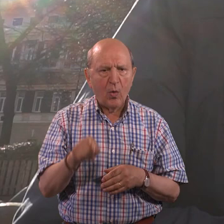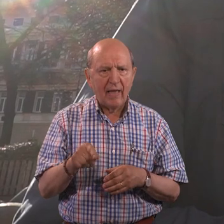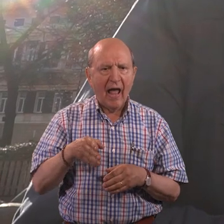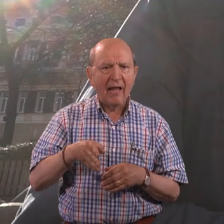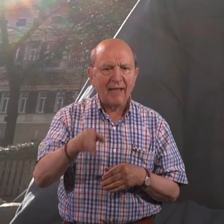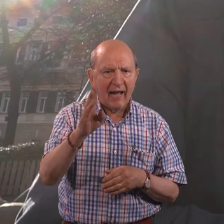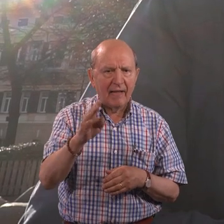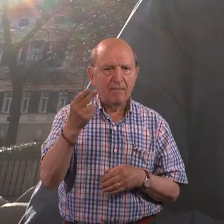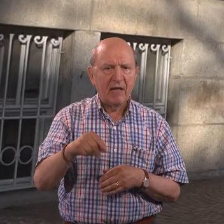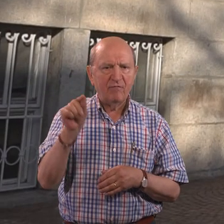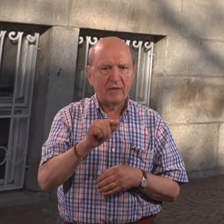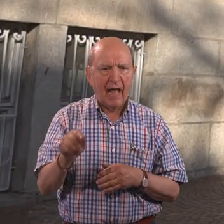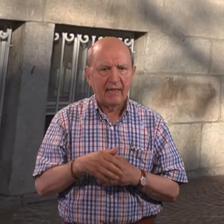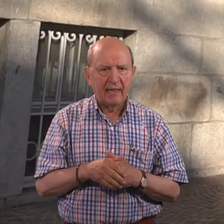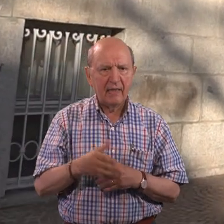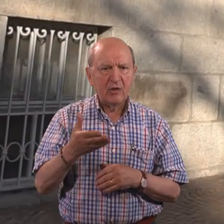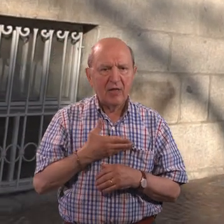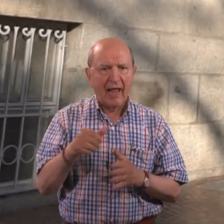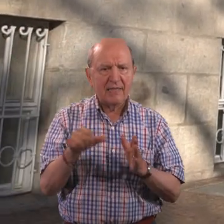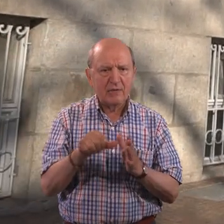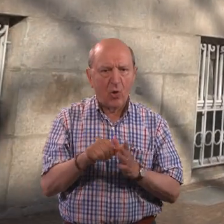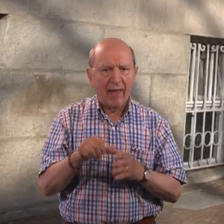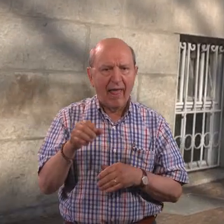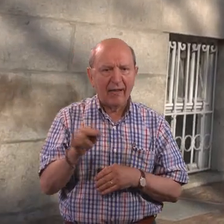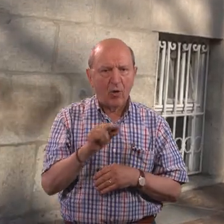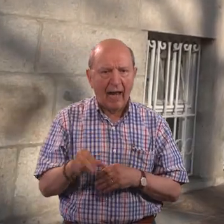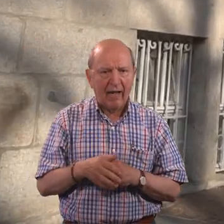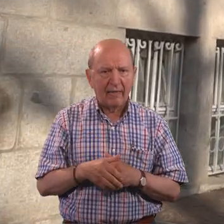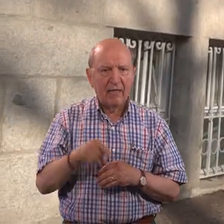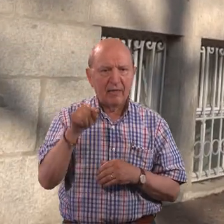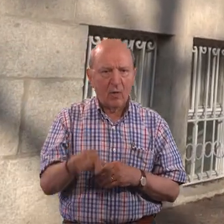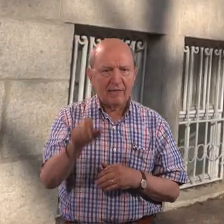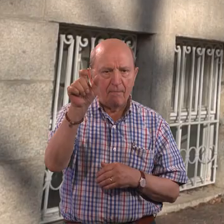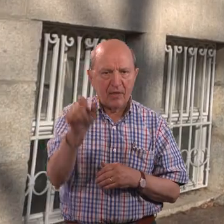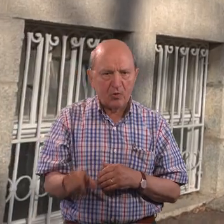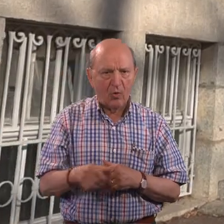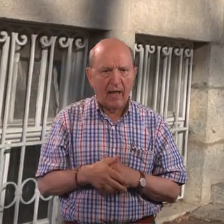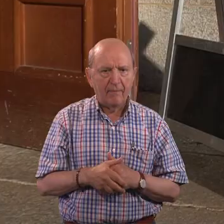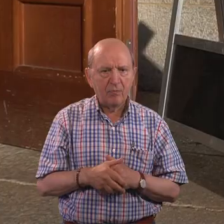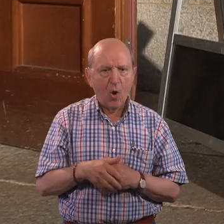infatti a questo indirizzo c'è la sezione elettorale del Signore Rossi